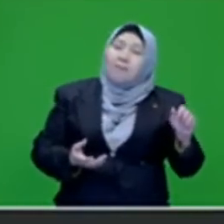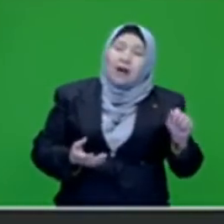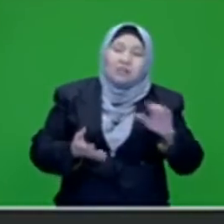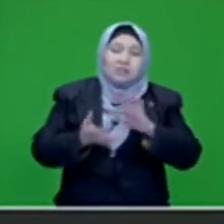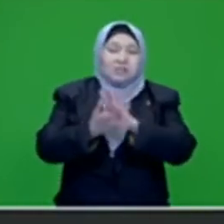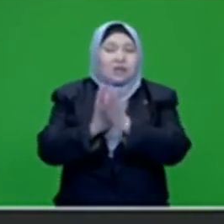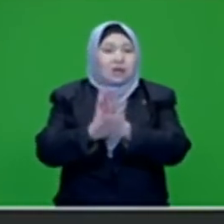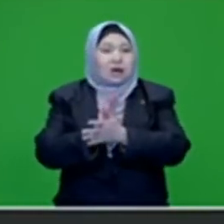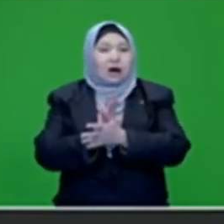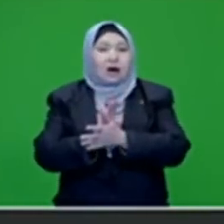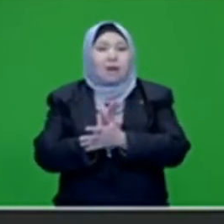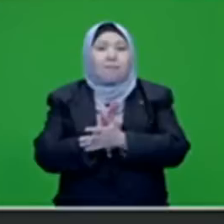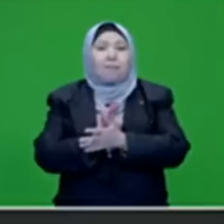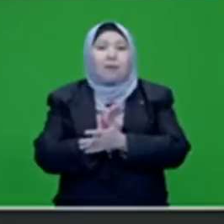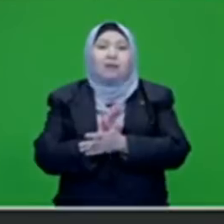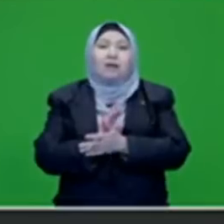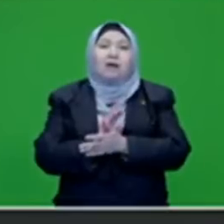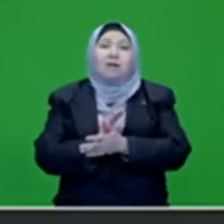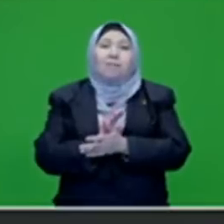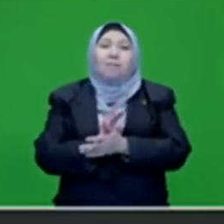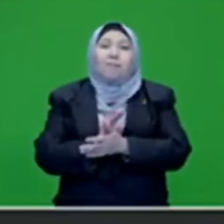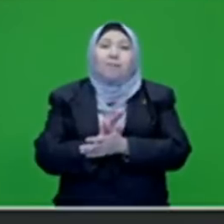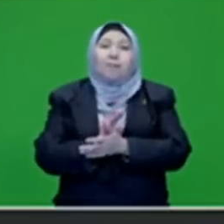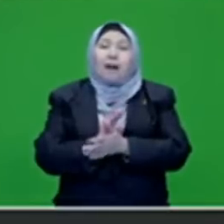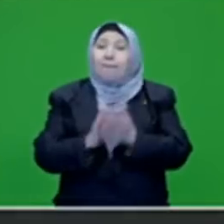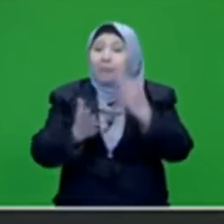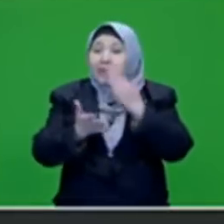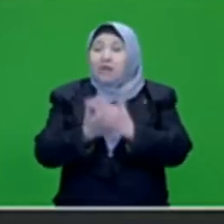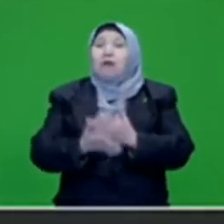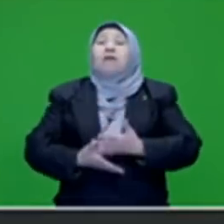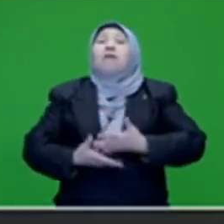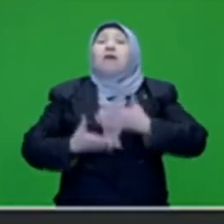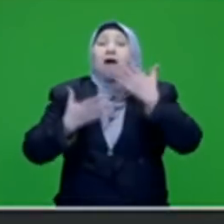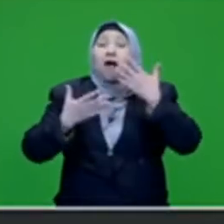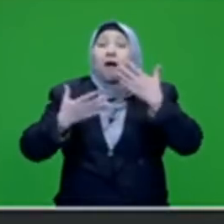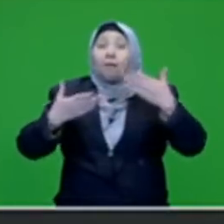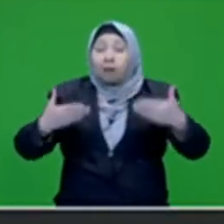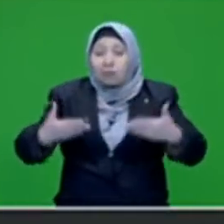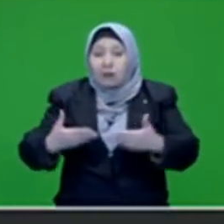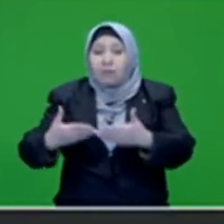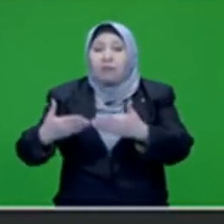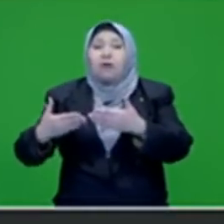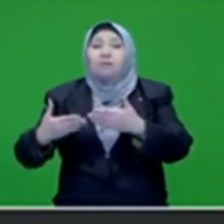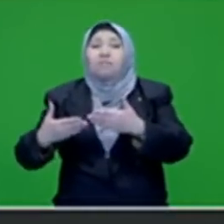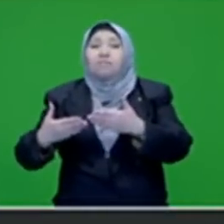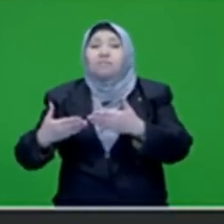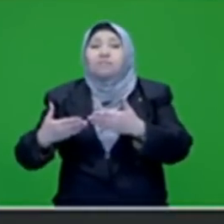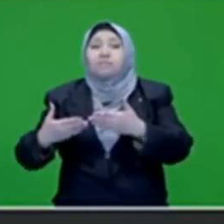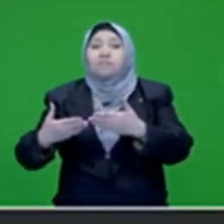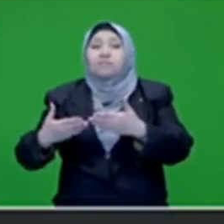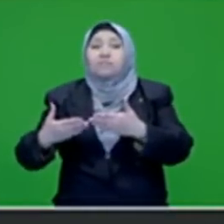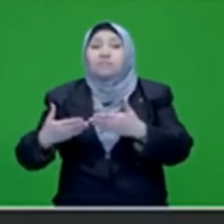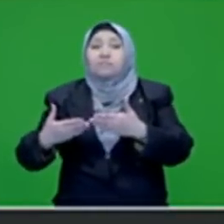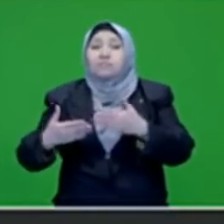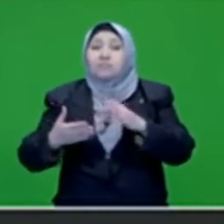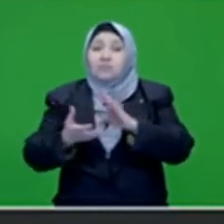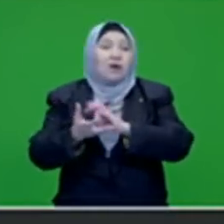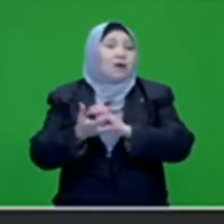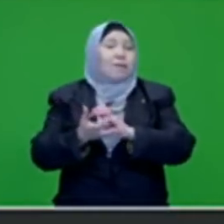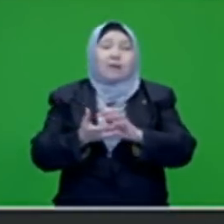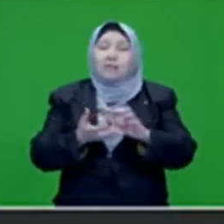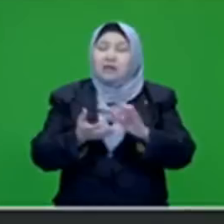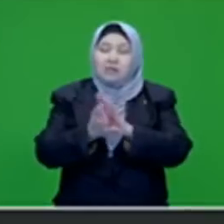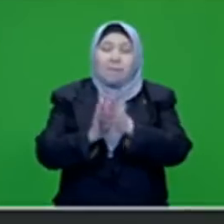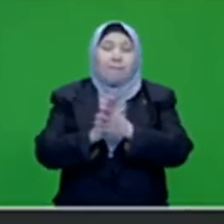Walaqad hammat bi wa hamma biha, dia berhenti tarik nafas, lepas tu laula arra'a burhana rabbi. Dia akan rosak makna.